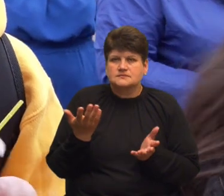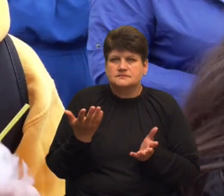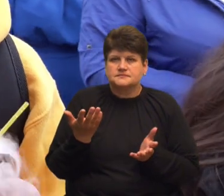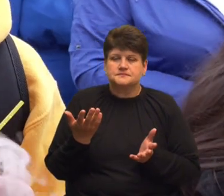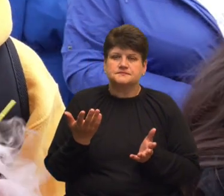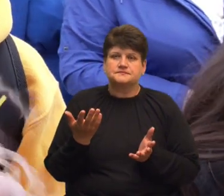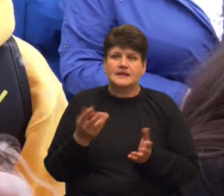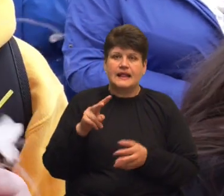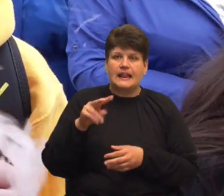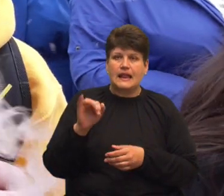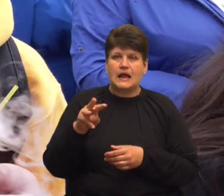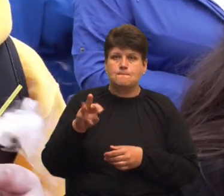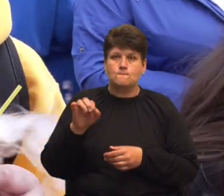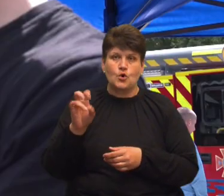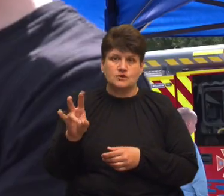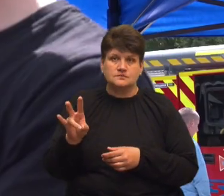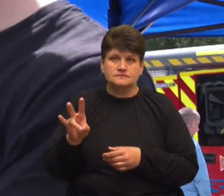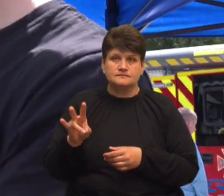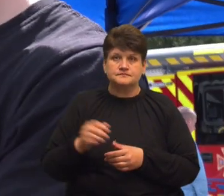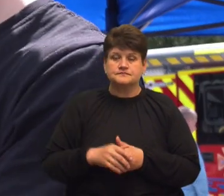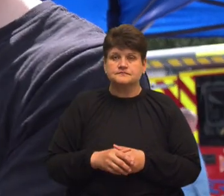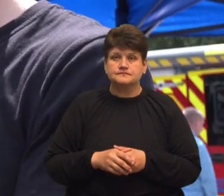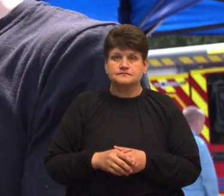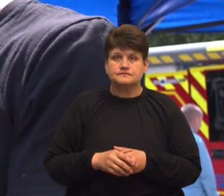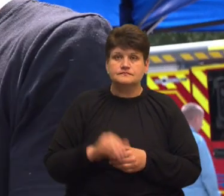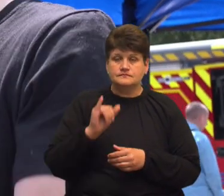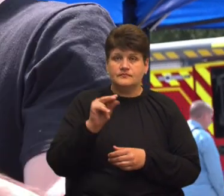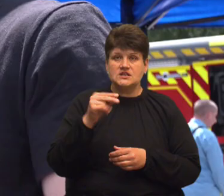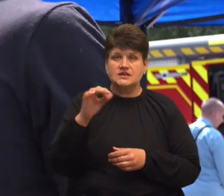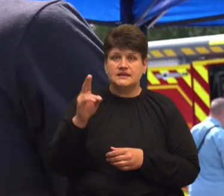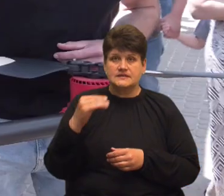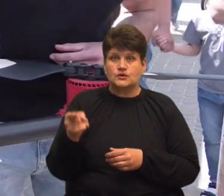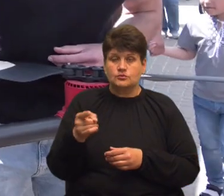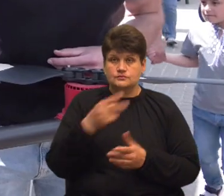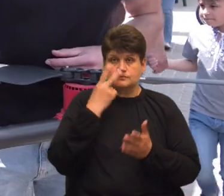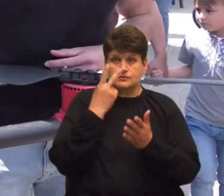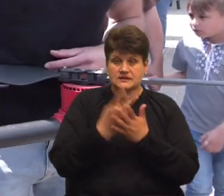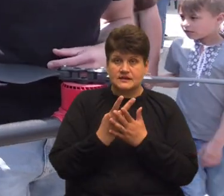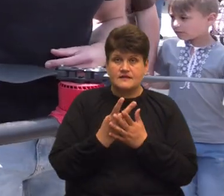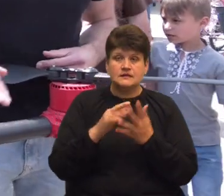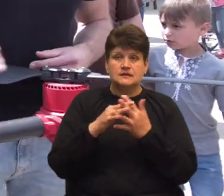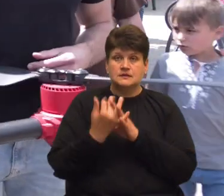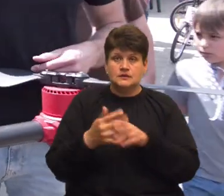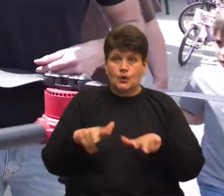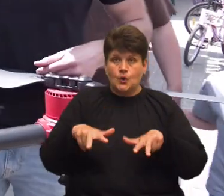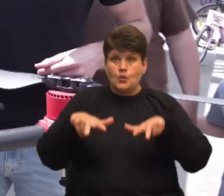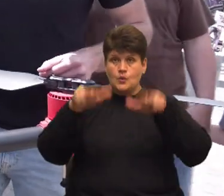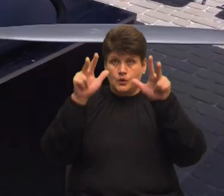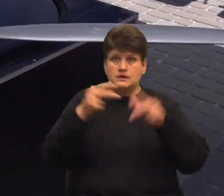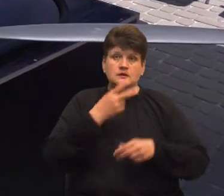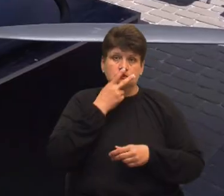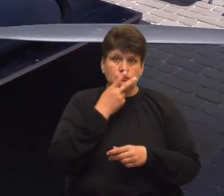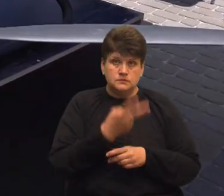лимона Але такого Лайма Іван Чайківський з Тернополя представив агродрони якими обприскують сільськогосподарські